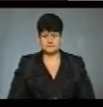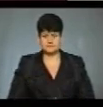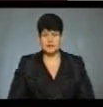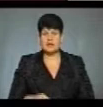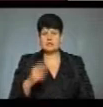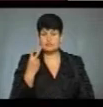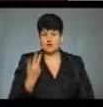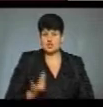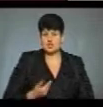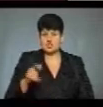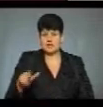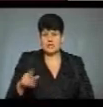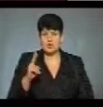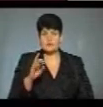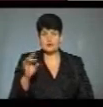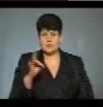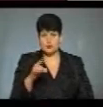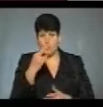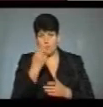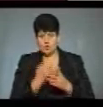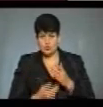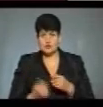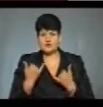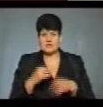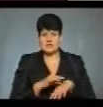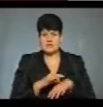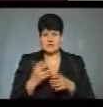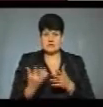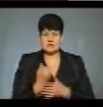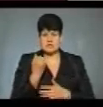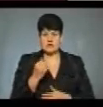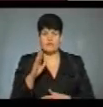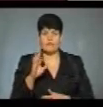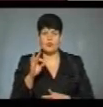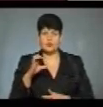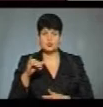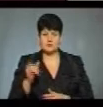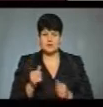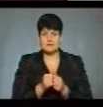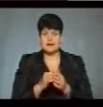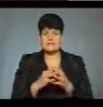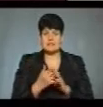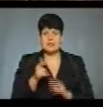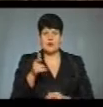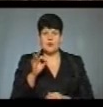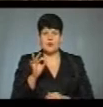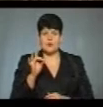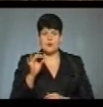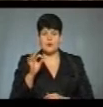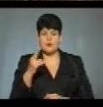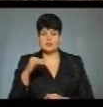Двоє жителів Козівського району потонули. Їхні тіла сьогодні знайшли в річці Восушка поблизу села Городище. Про це повідомила